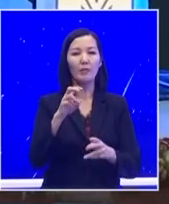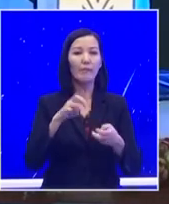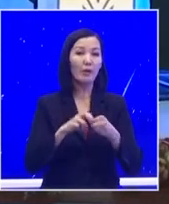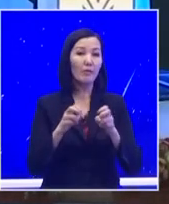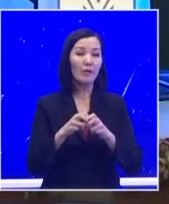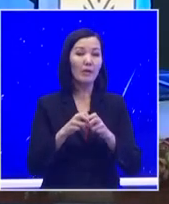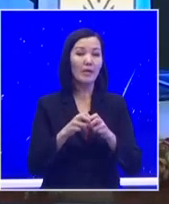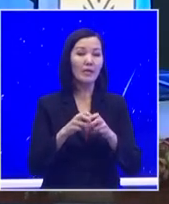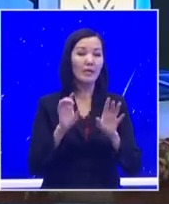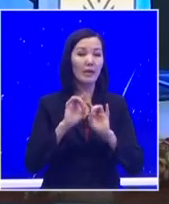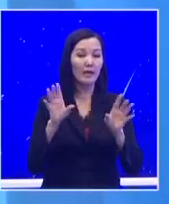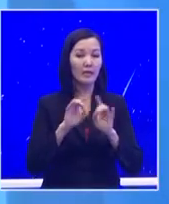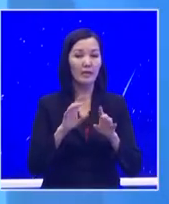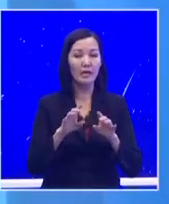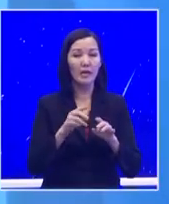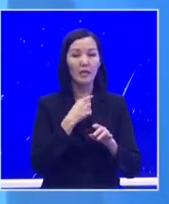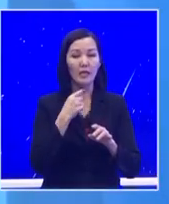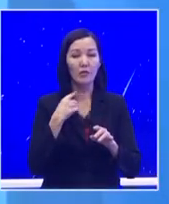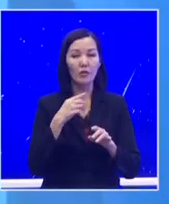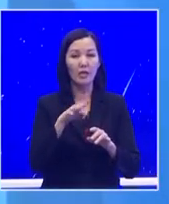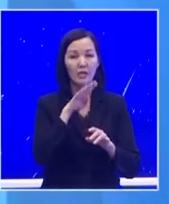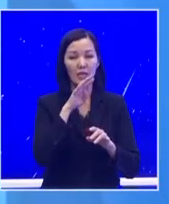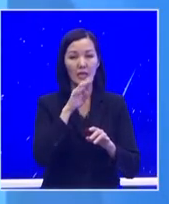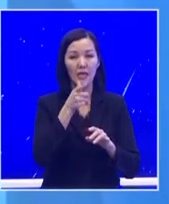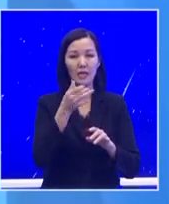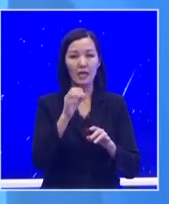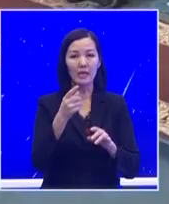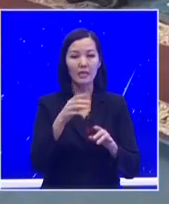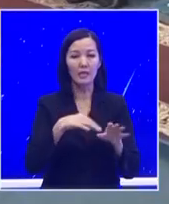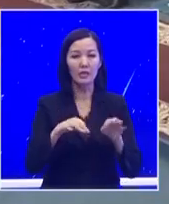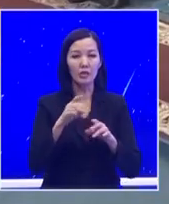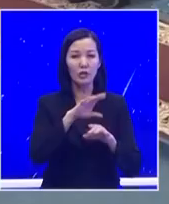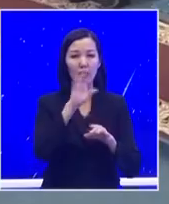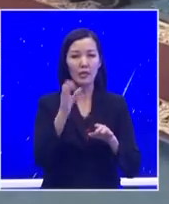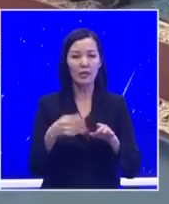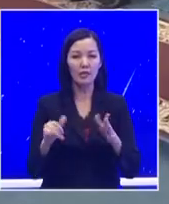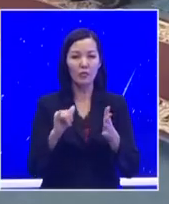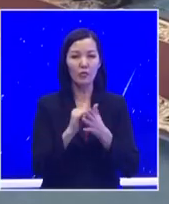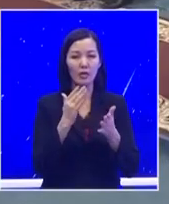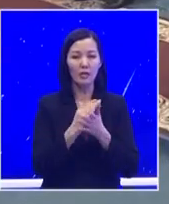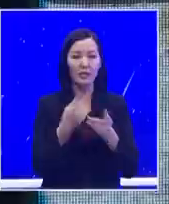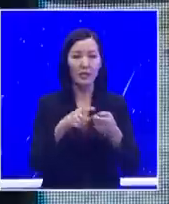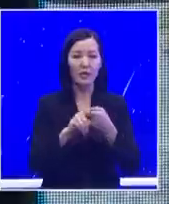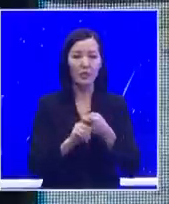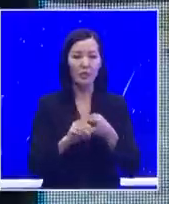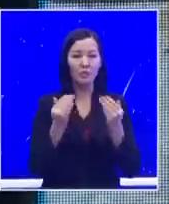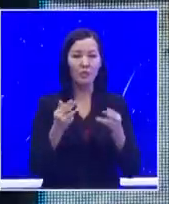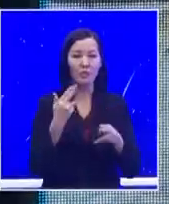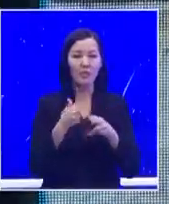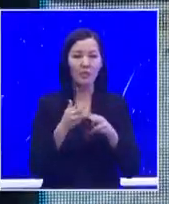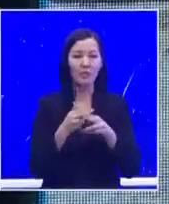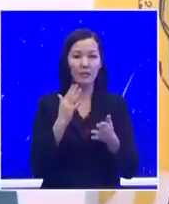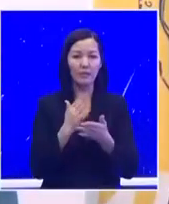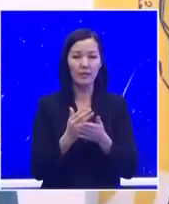да жасырмады. Талдықорған Текелі газ желісі сәтті аяқталған. Қала ішінде газ тарту, тарату ісінде кедергі